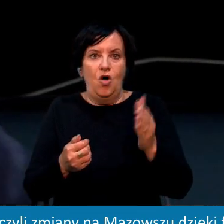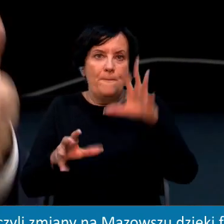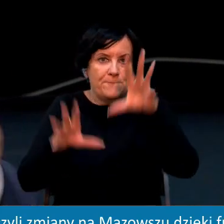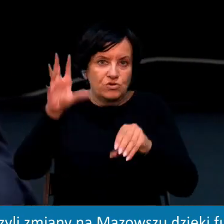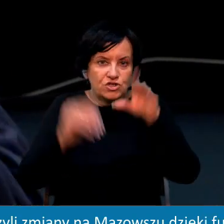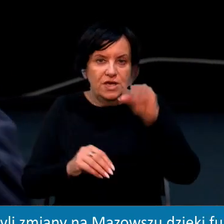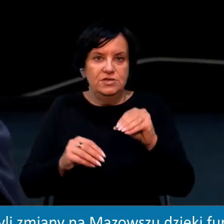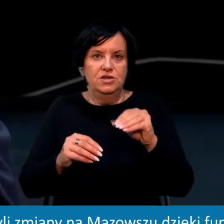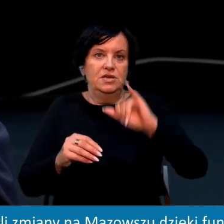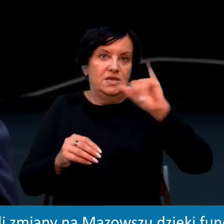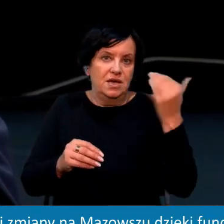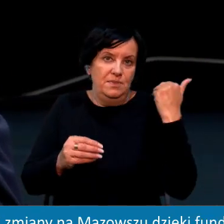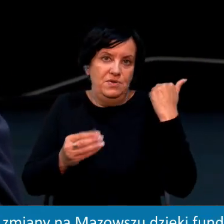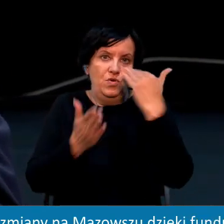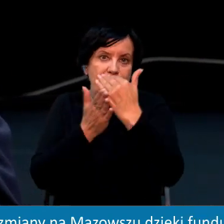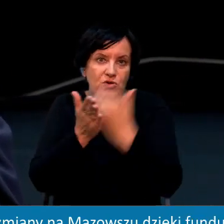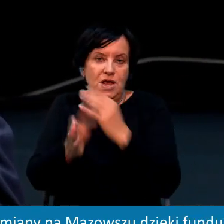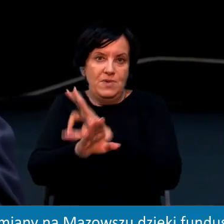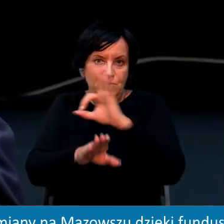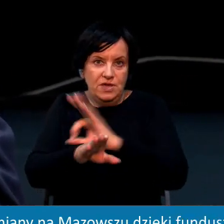budżecie, okresie programowania